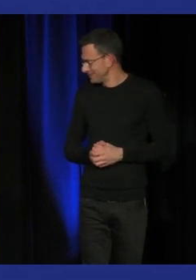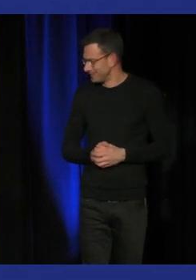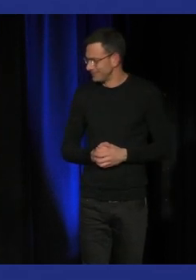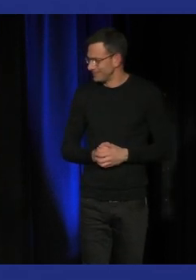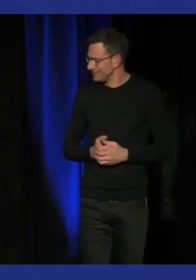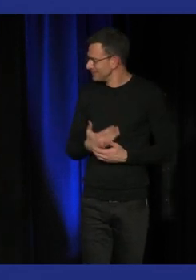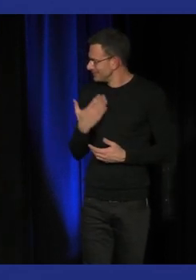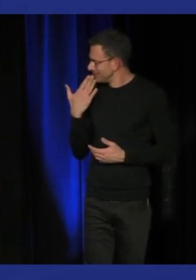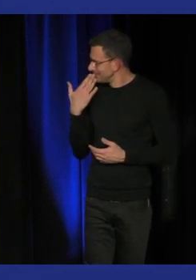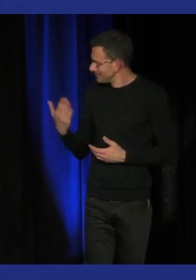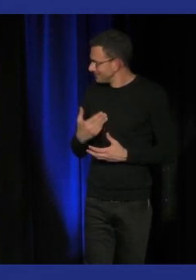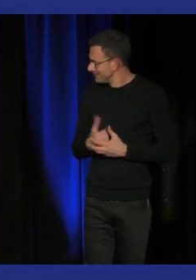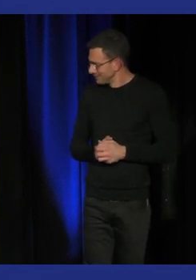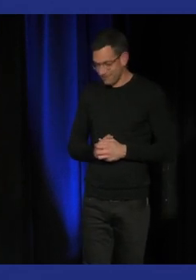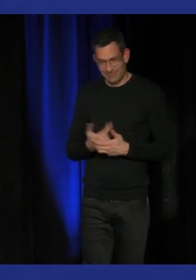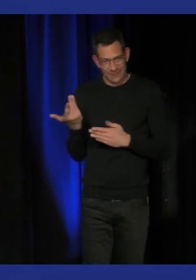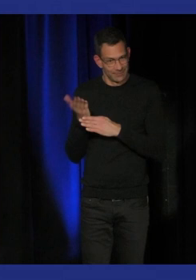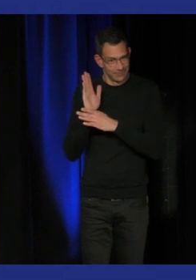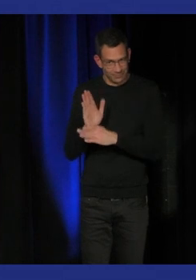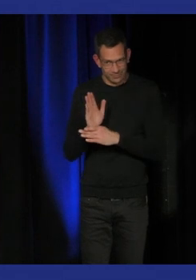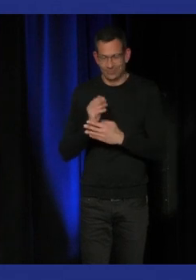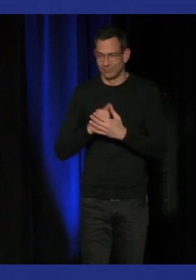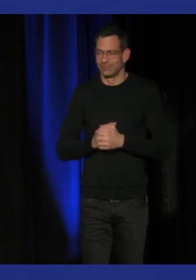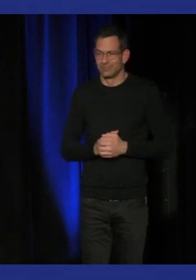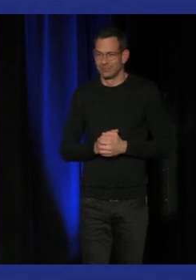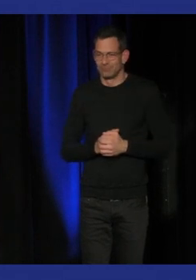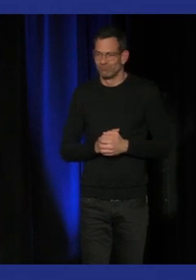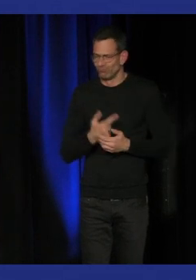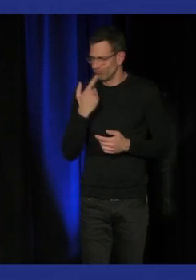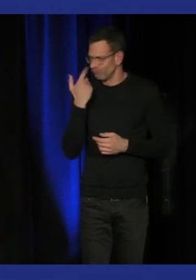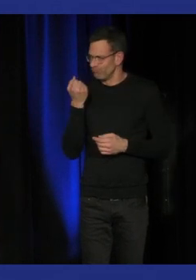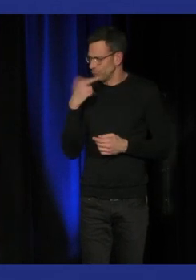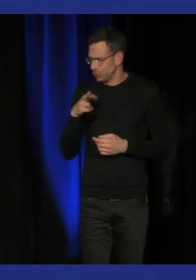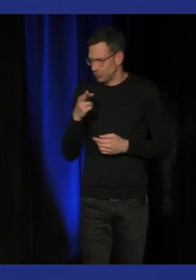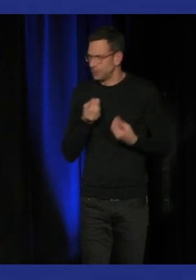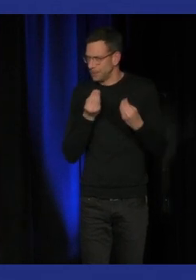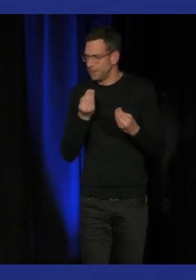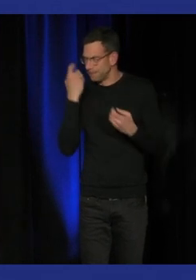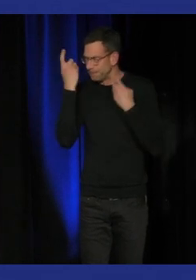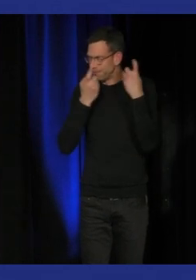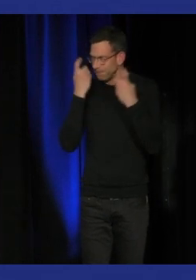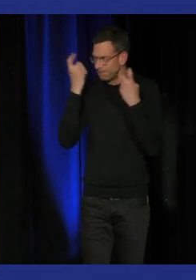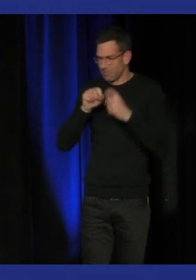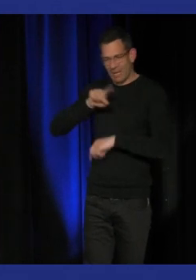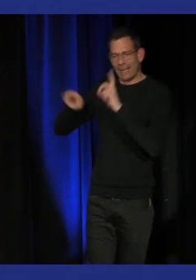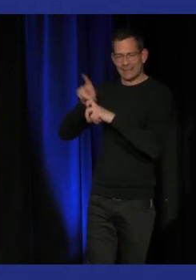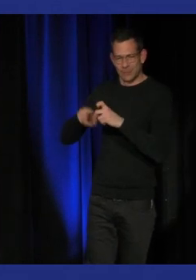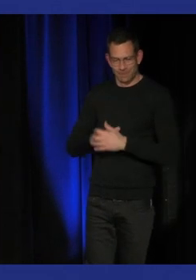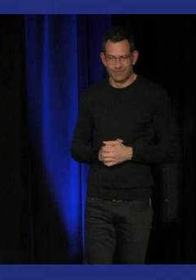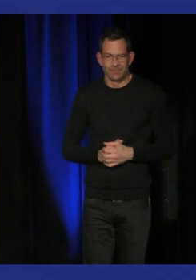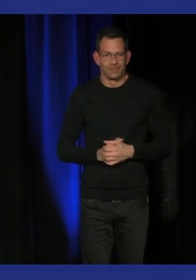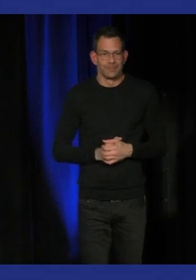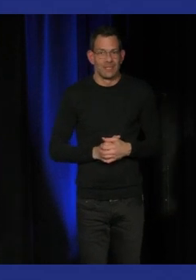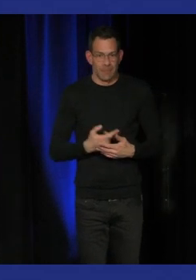Merci beaucoup pour cette contribution qui, je suis sûre, va susciter aussi beaucoup de questions.